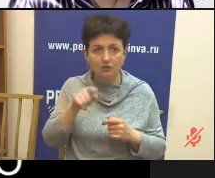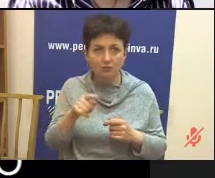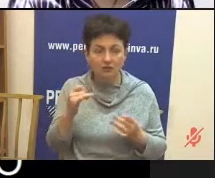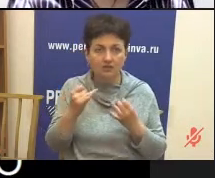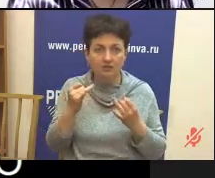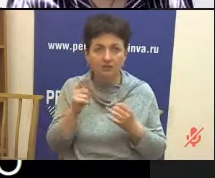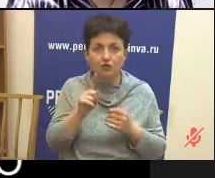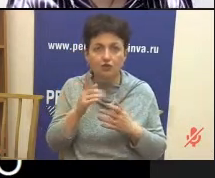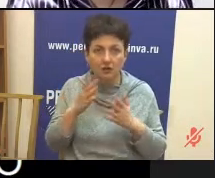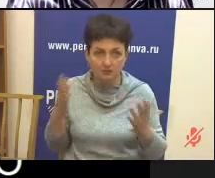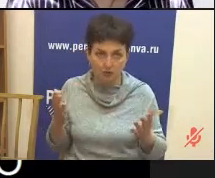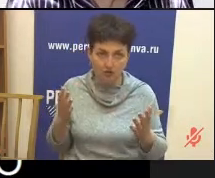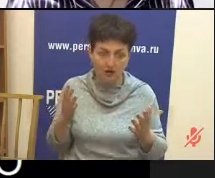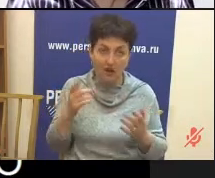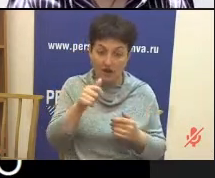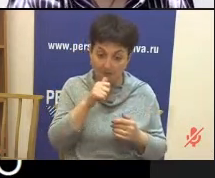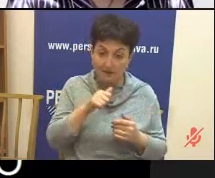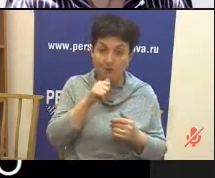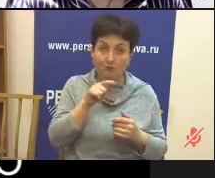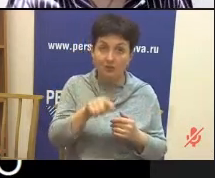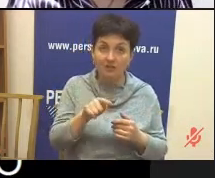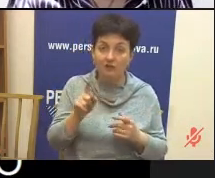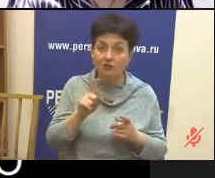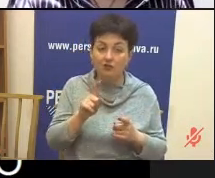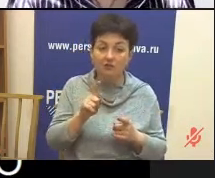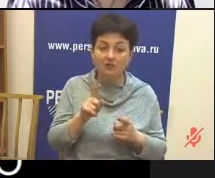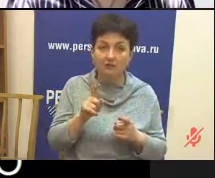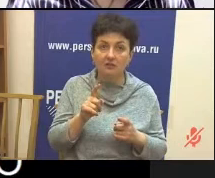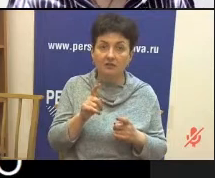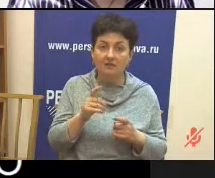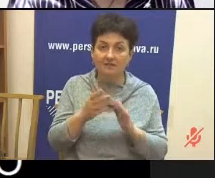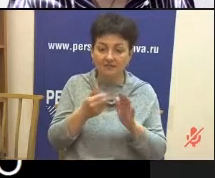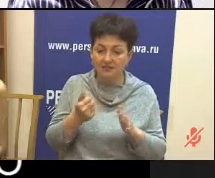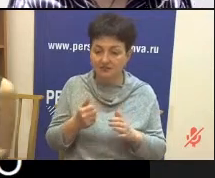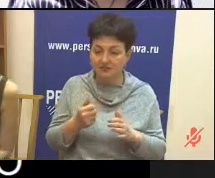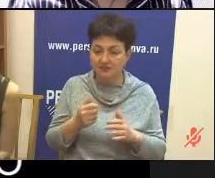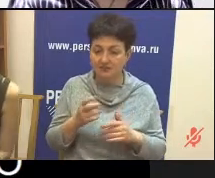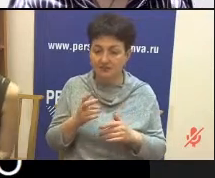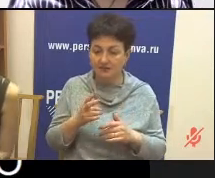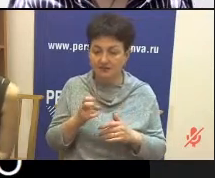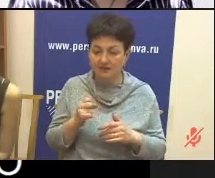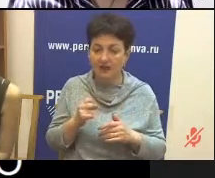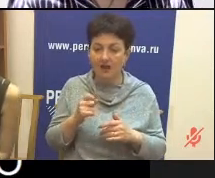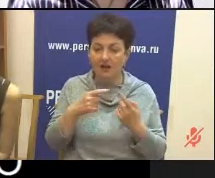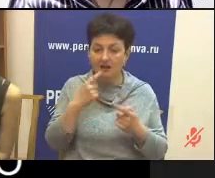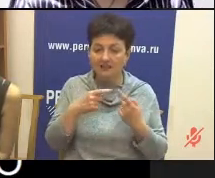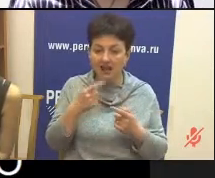настолько рефлексирующий мыслящ, что ему интересно что-то большее. А попробуйте его, что